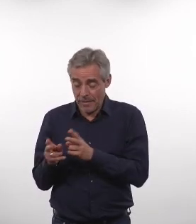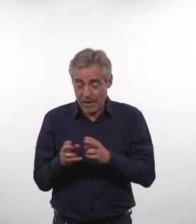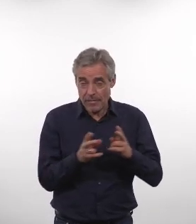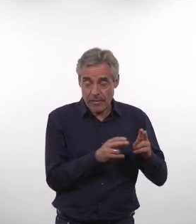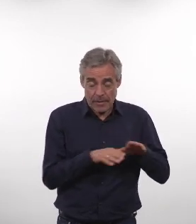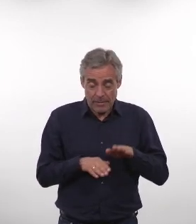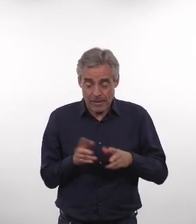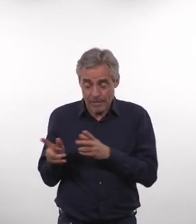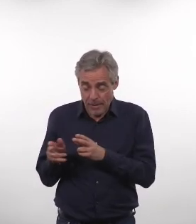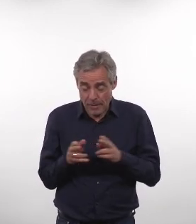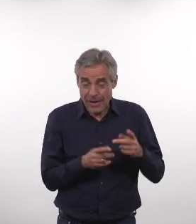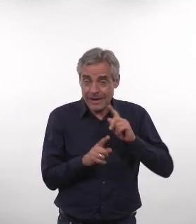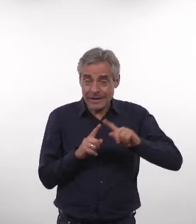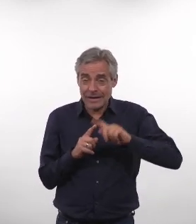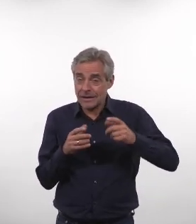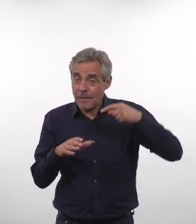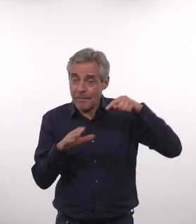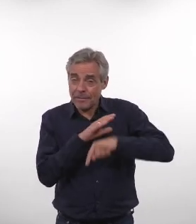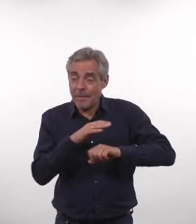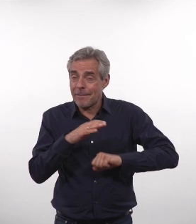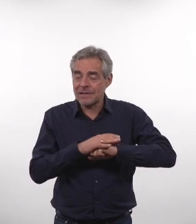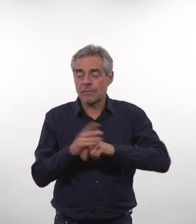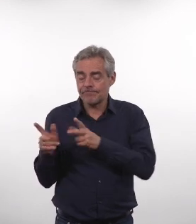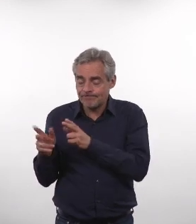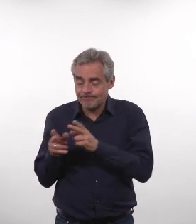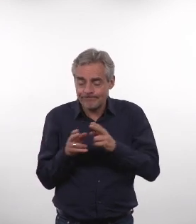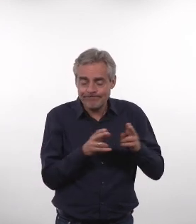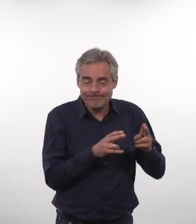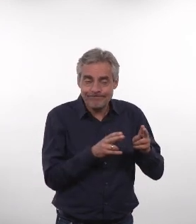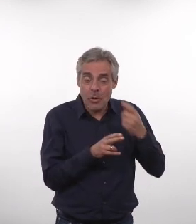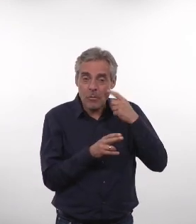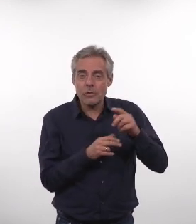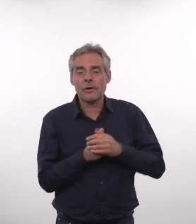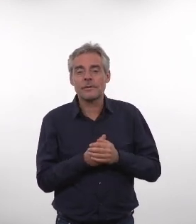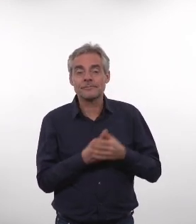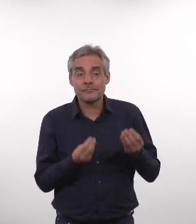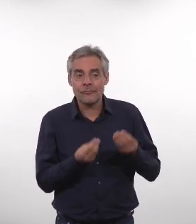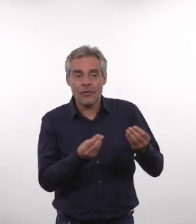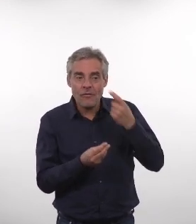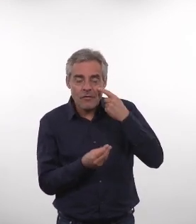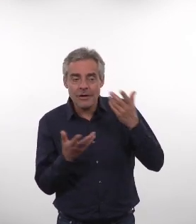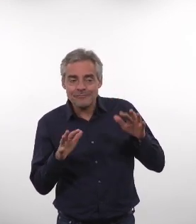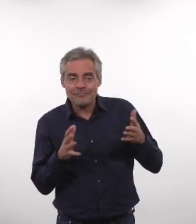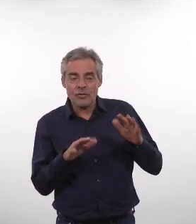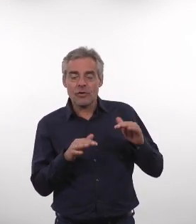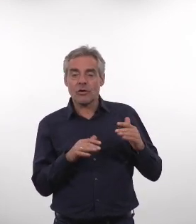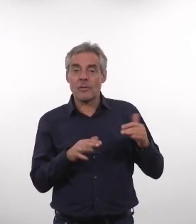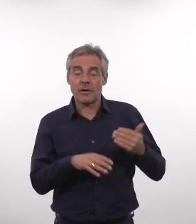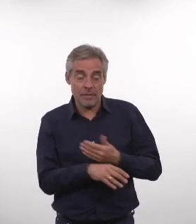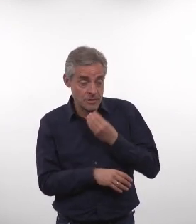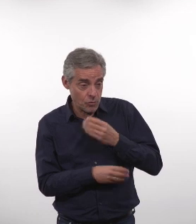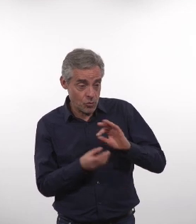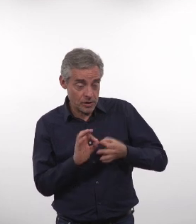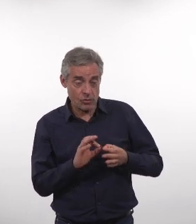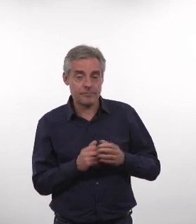étape de façon la plus détaillée possible pour voir après ce qui va poser le